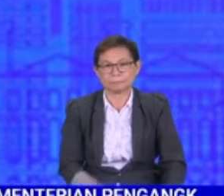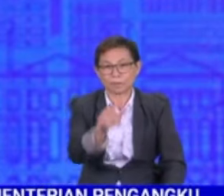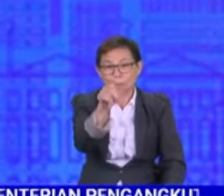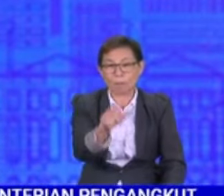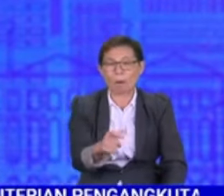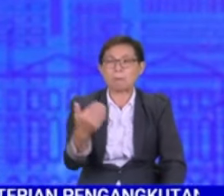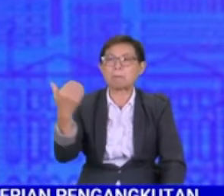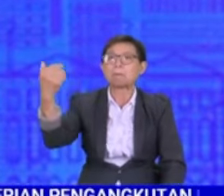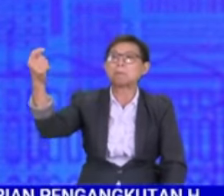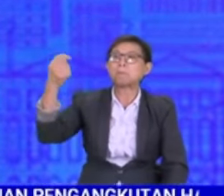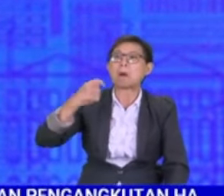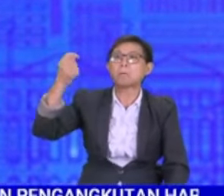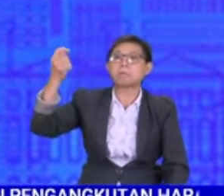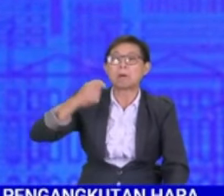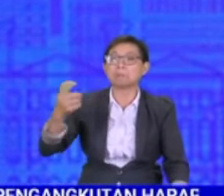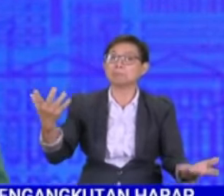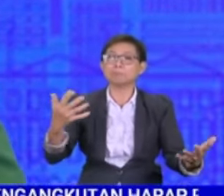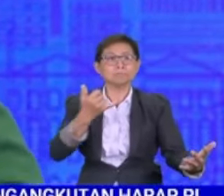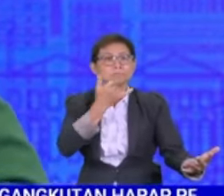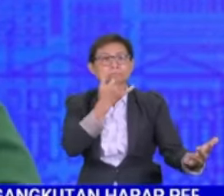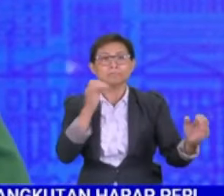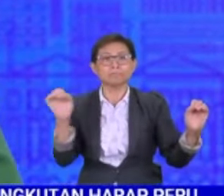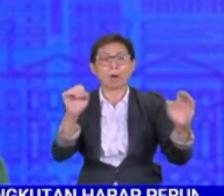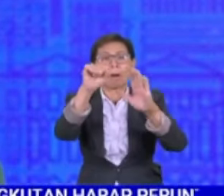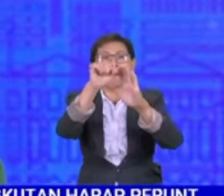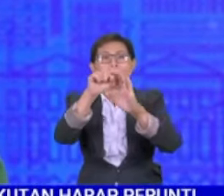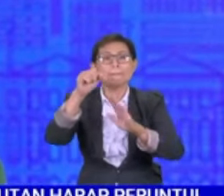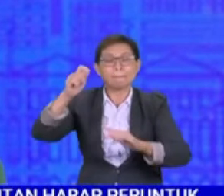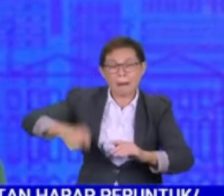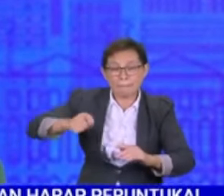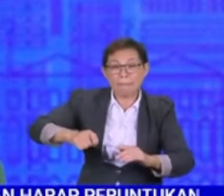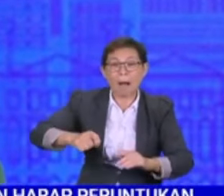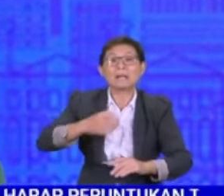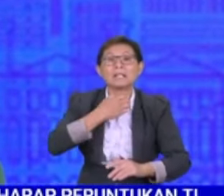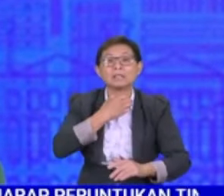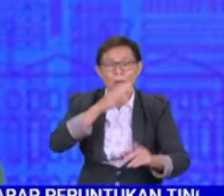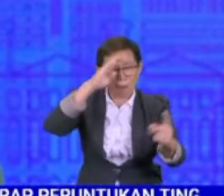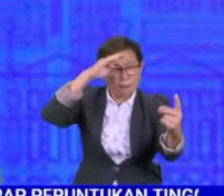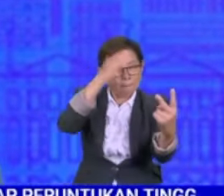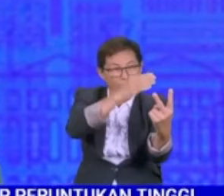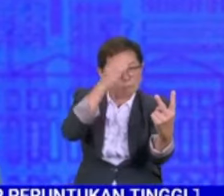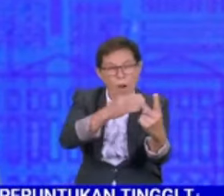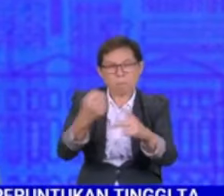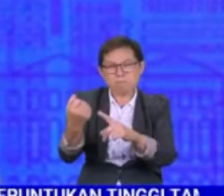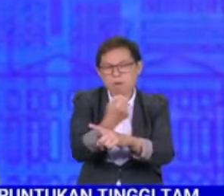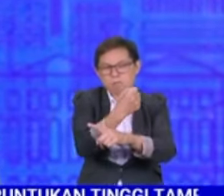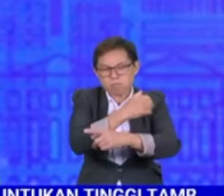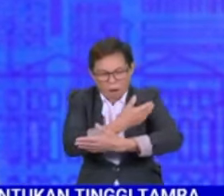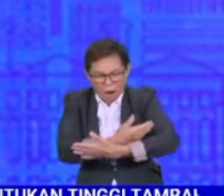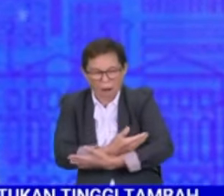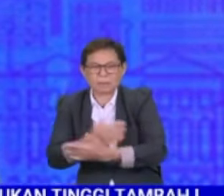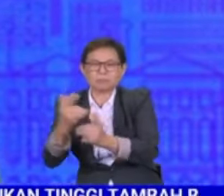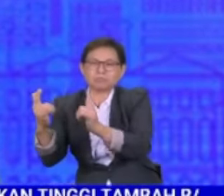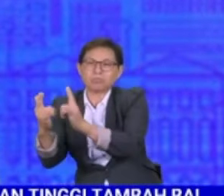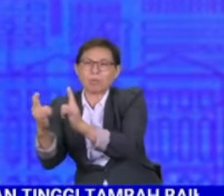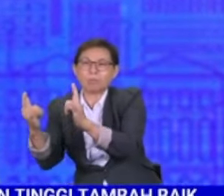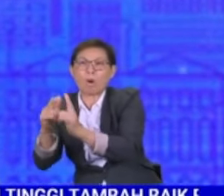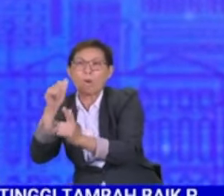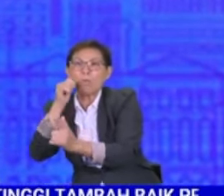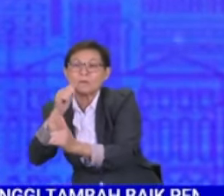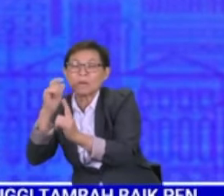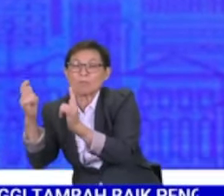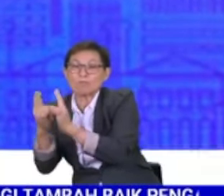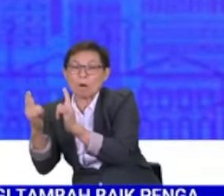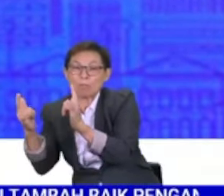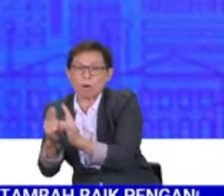Seorang penganggur mengaku tidak bersalah di Mahkamah Seksyen Ipoh atas dua pertuduhan mendera anak teman wanitanya yang